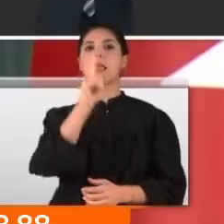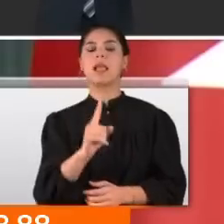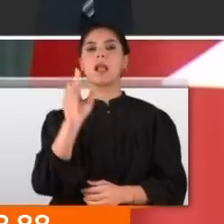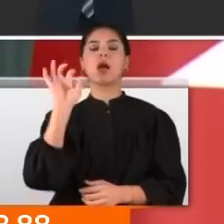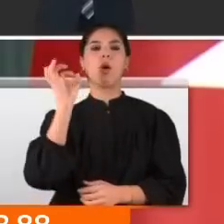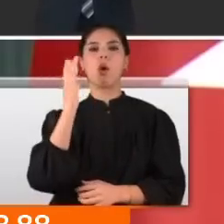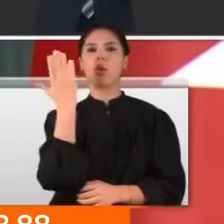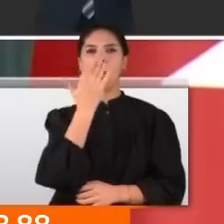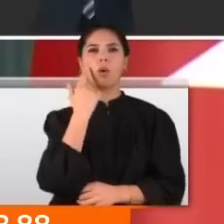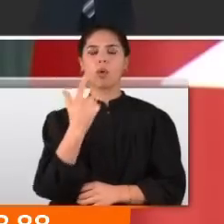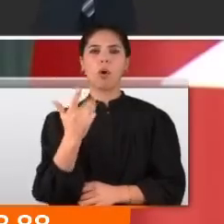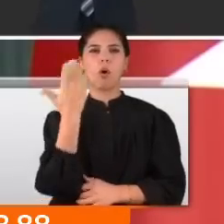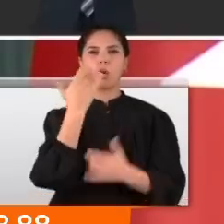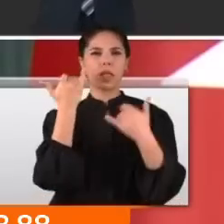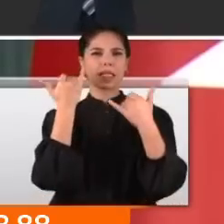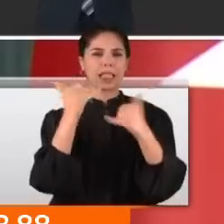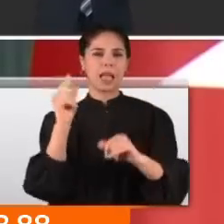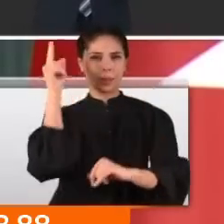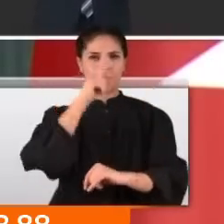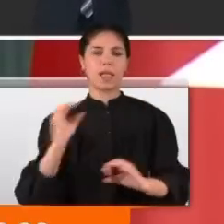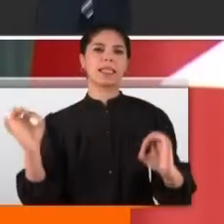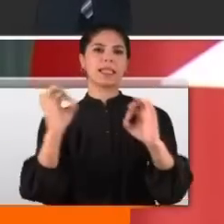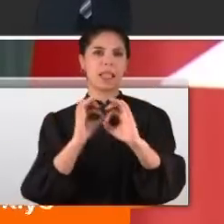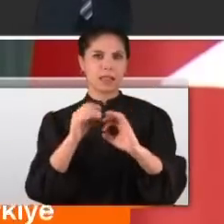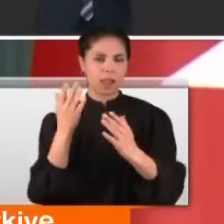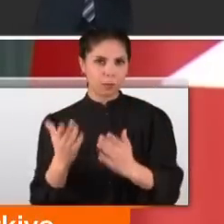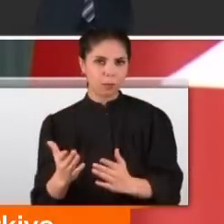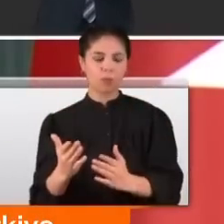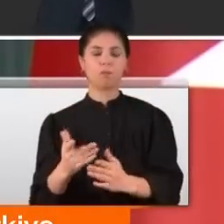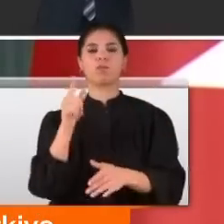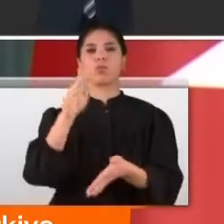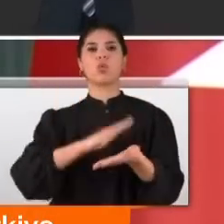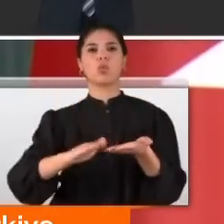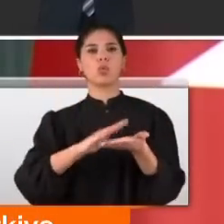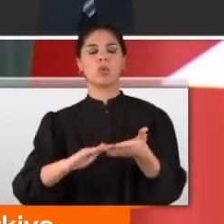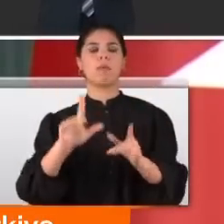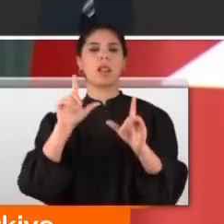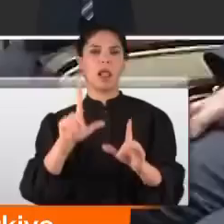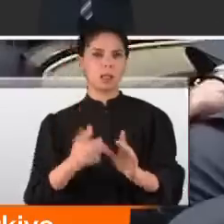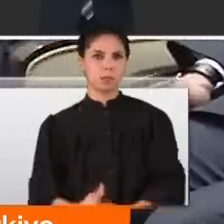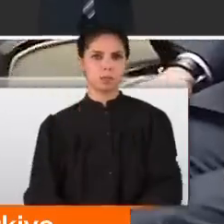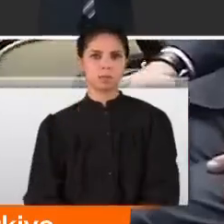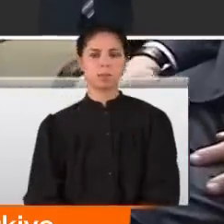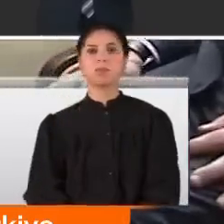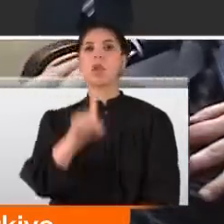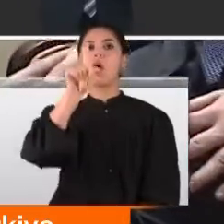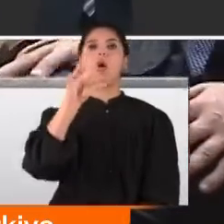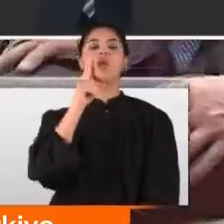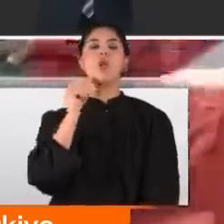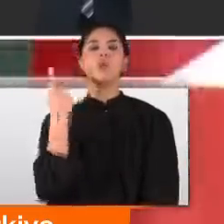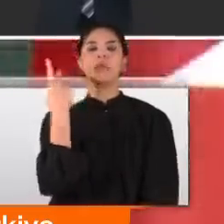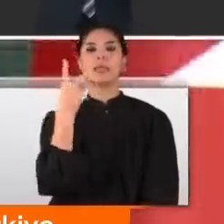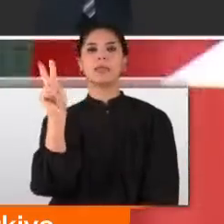öğretim okullarımızın tatiline denk gelmesi sebebiyle güncelleme ihtiyacı duyduk. 14